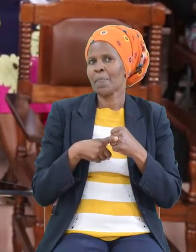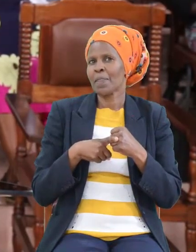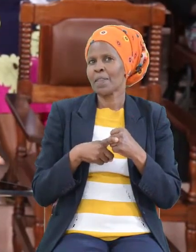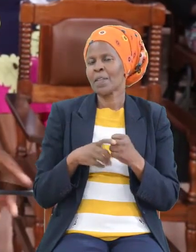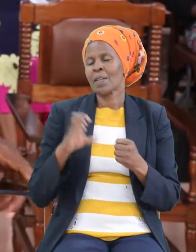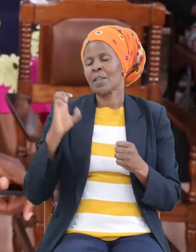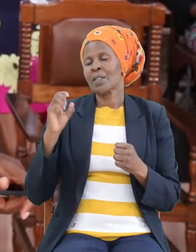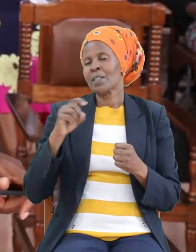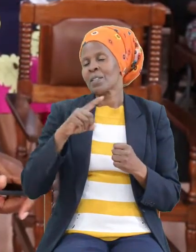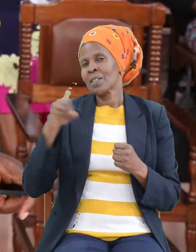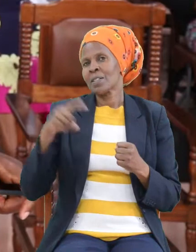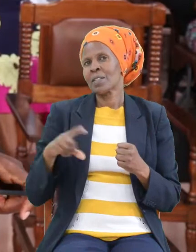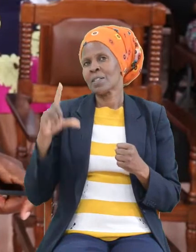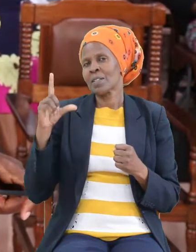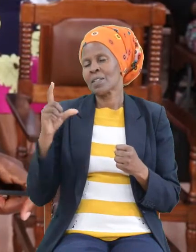Ezekieli